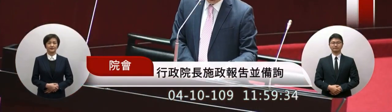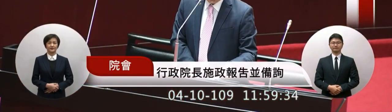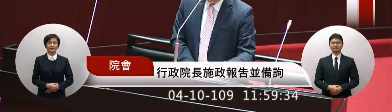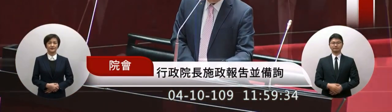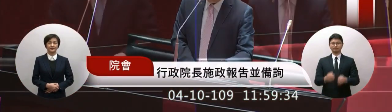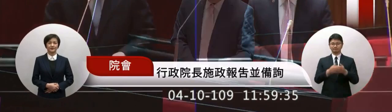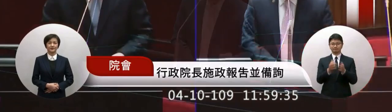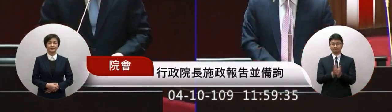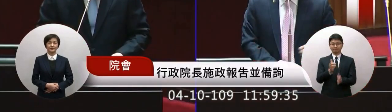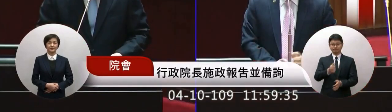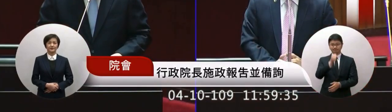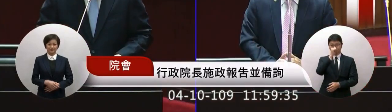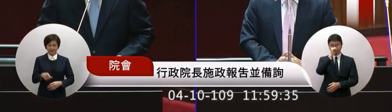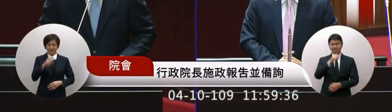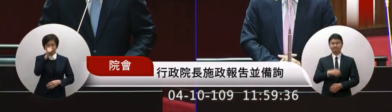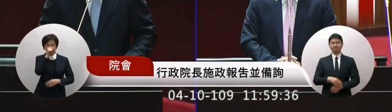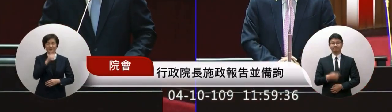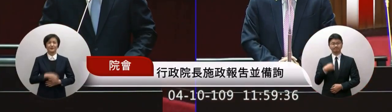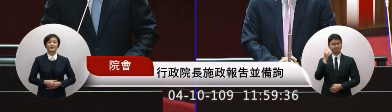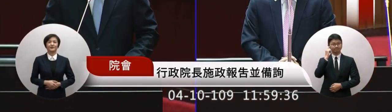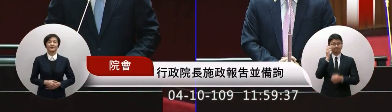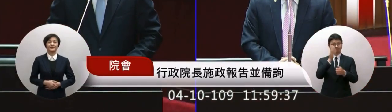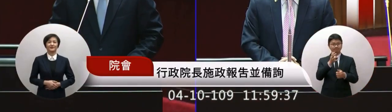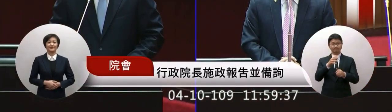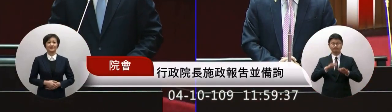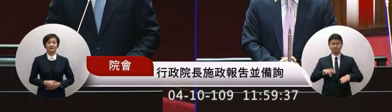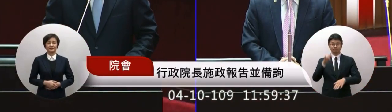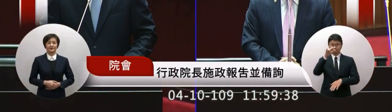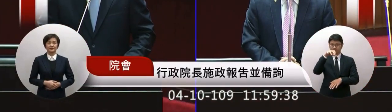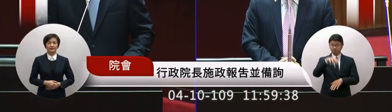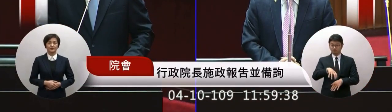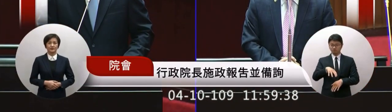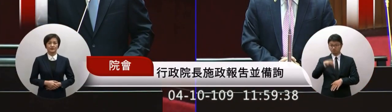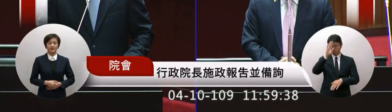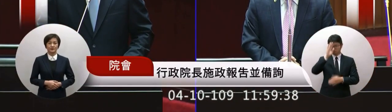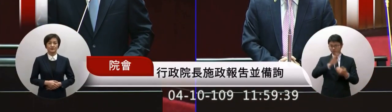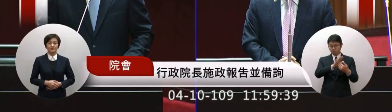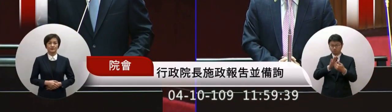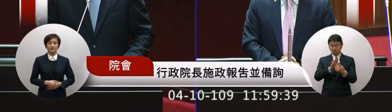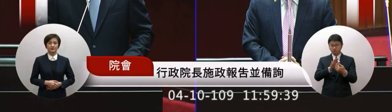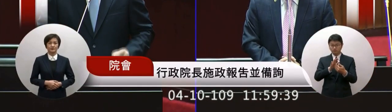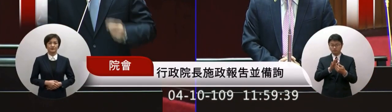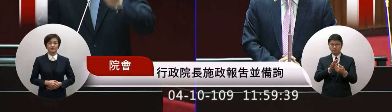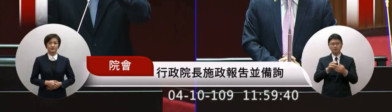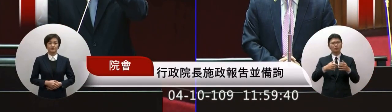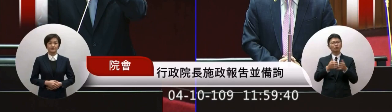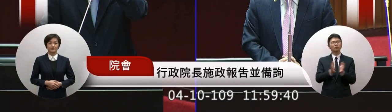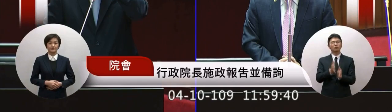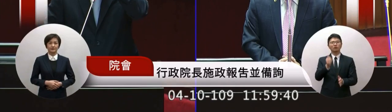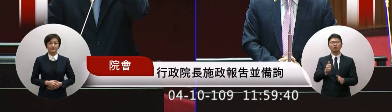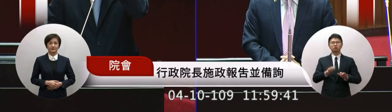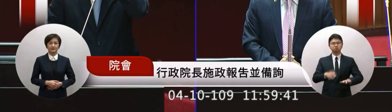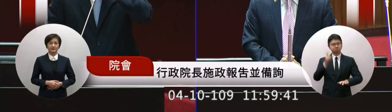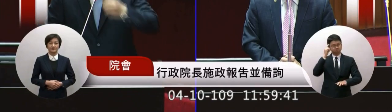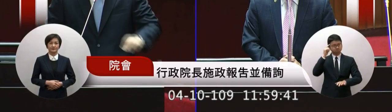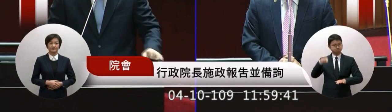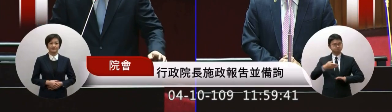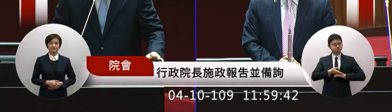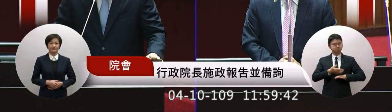好，部长好，我想请教一 喂， 下 好。 哈，现在机场防疫，那个部长觉得还安心